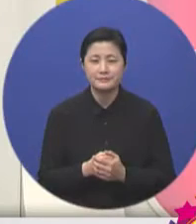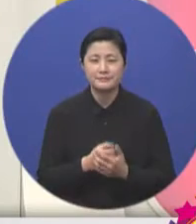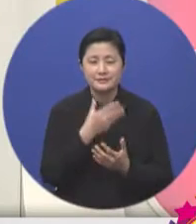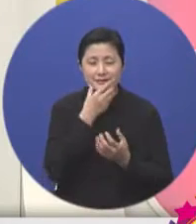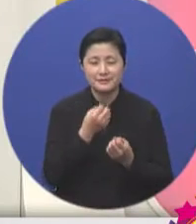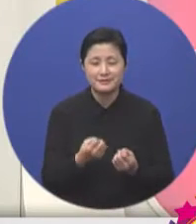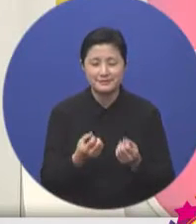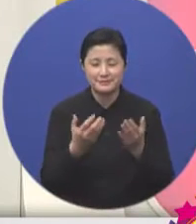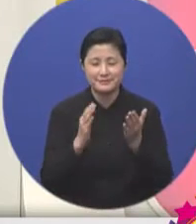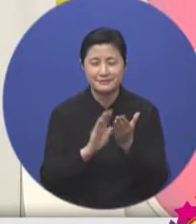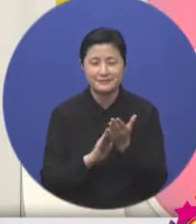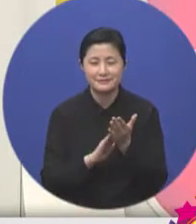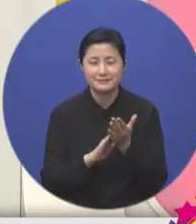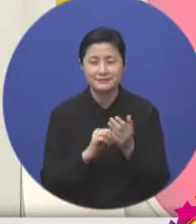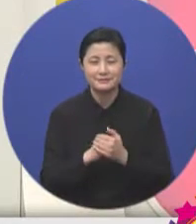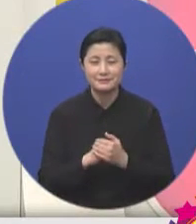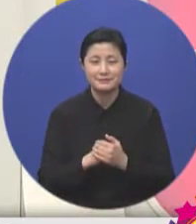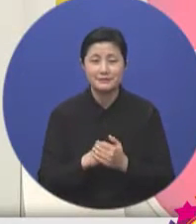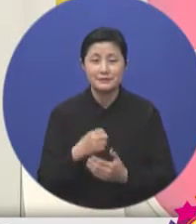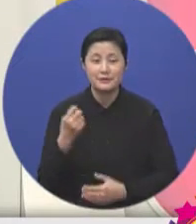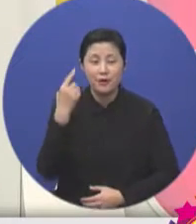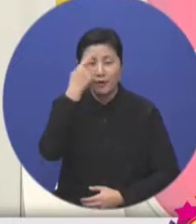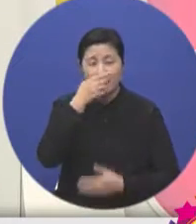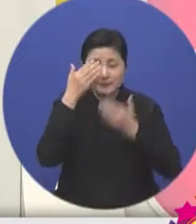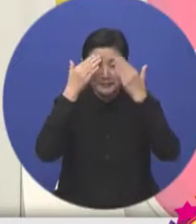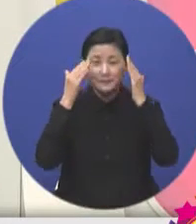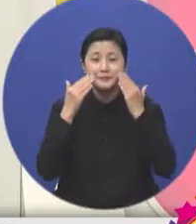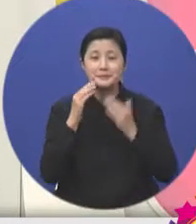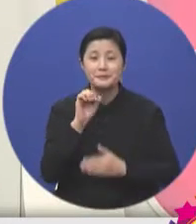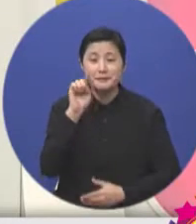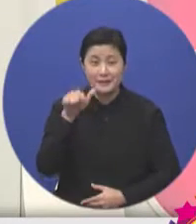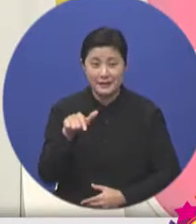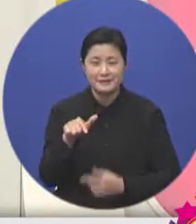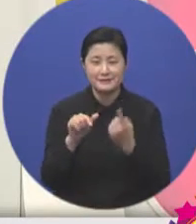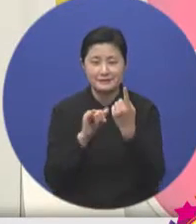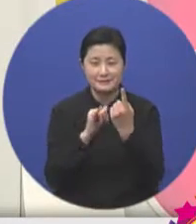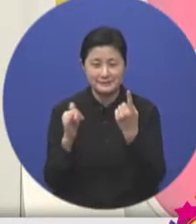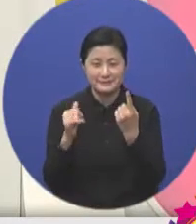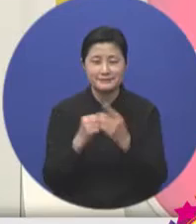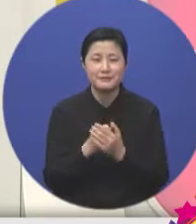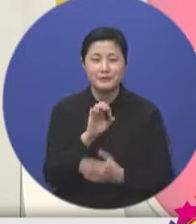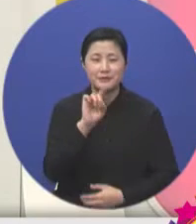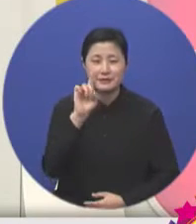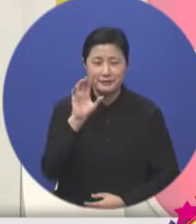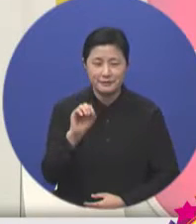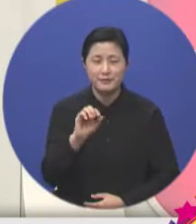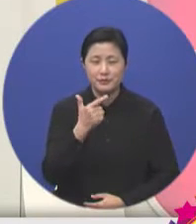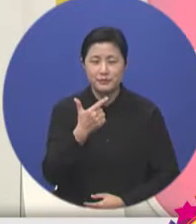010-1945번님이십니다. 네. 네. 축하드립니다. 그리고 마스크팩 네. 한 분입니다. 네네. 어떤 분?